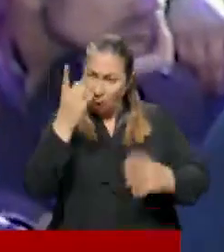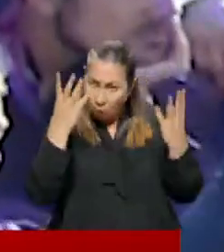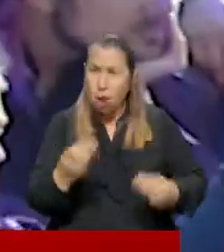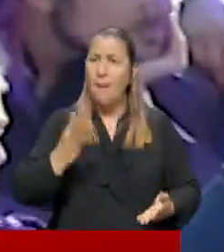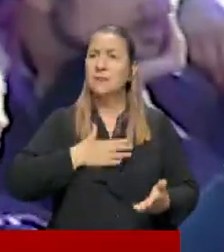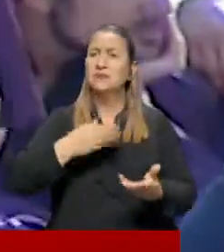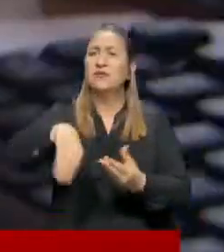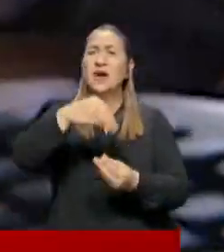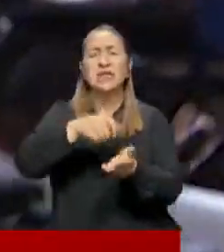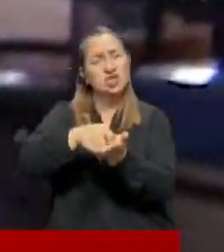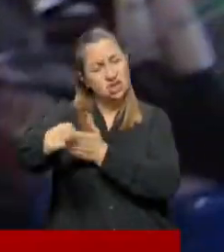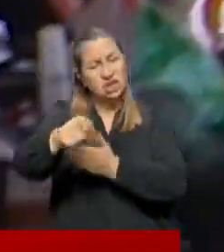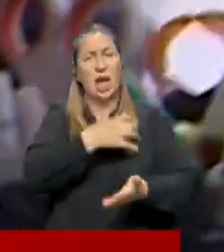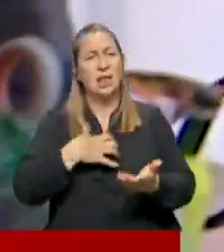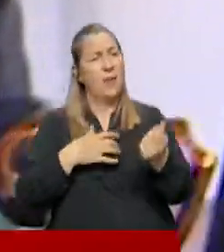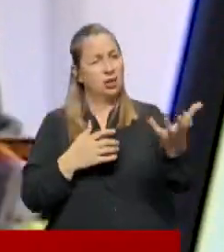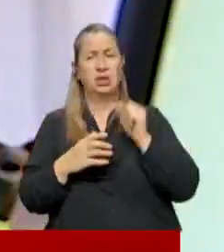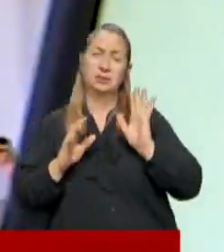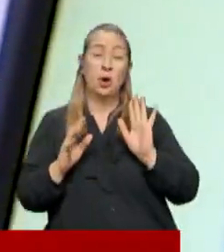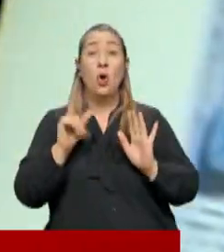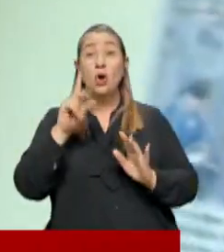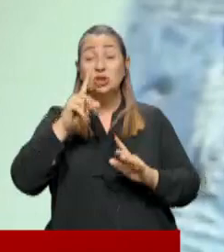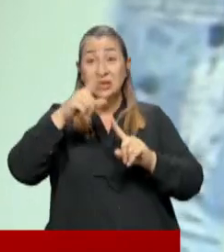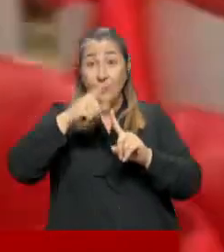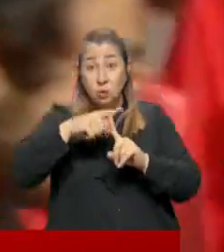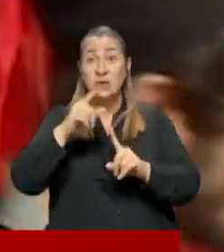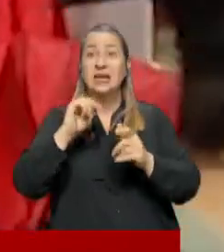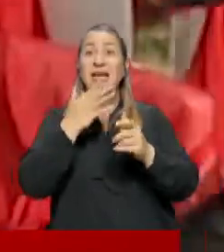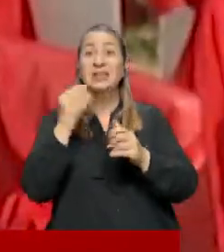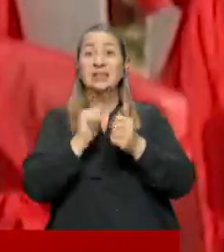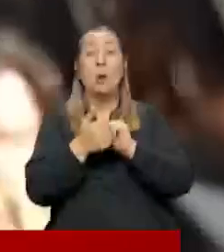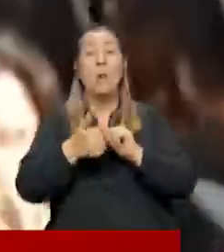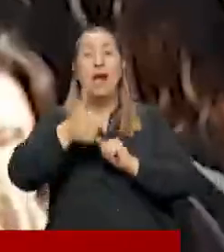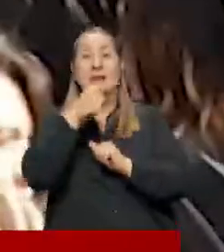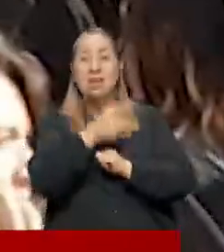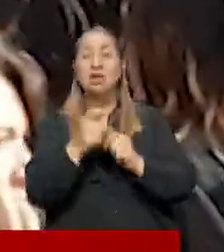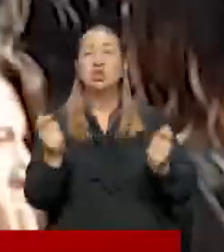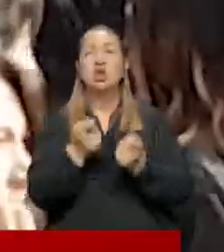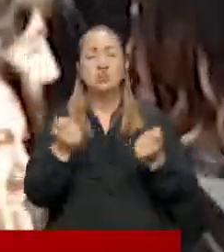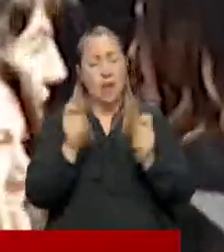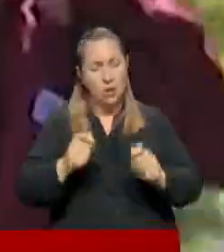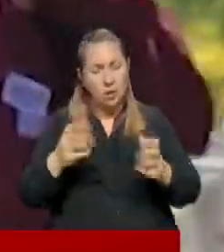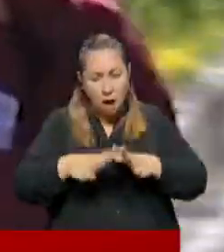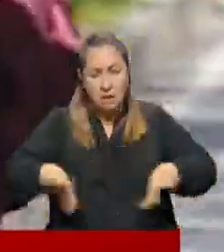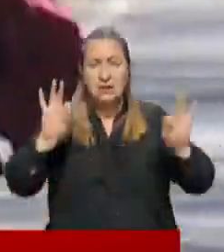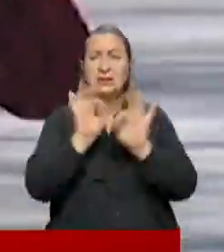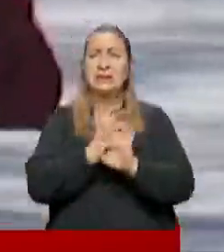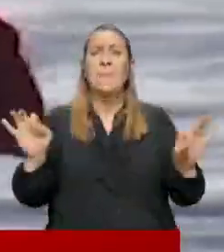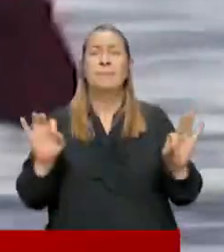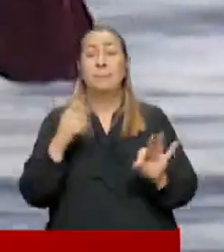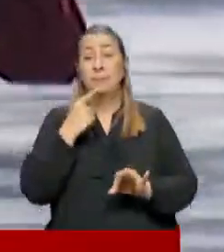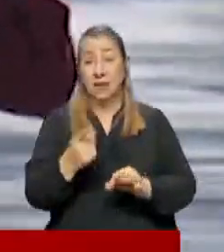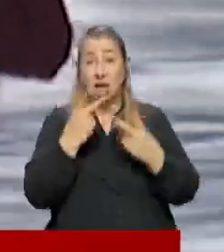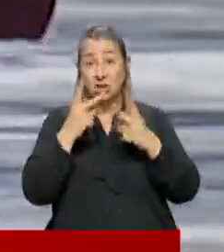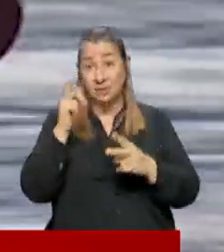geldiğimizde Biz faizlerini sileceğiz dedi 13 Temmuz'da gençlik ve spor bakanı Kasap oğlundan çalışma yapıyoruz hazırlıklarımız